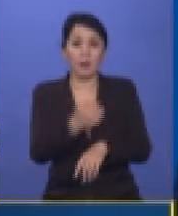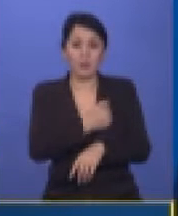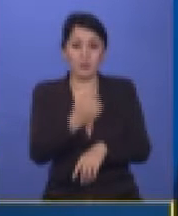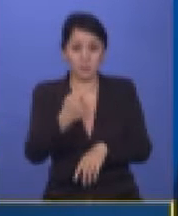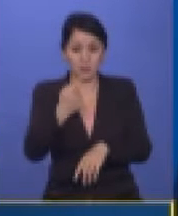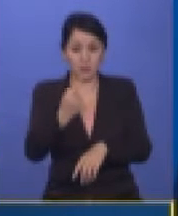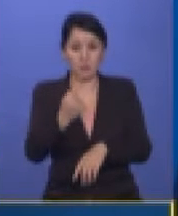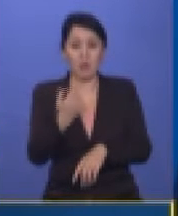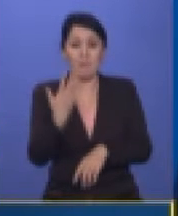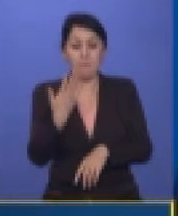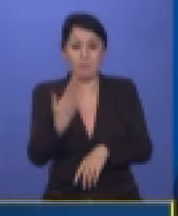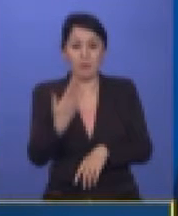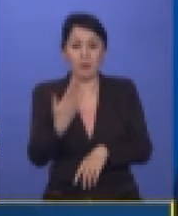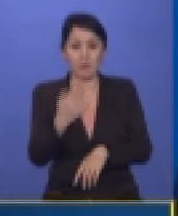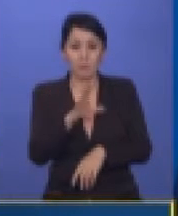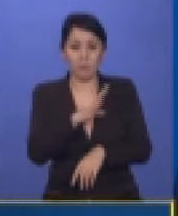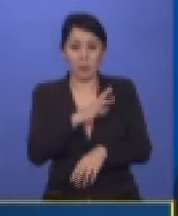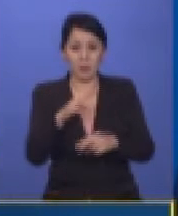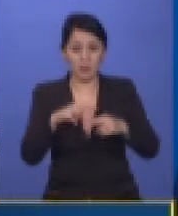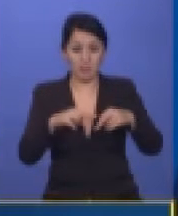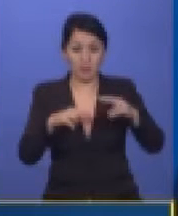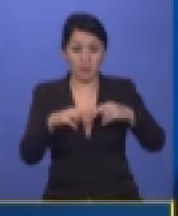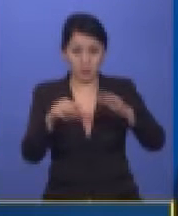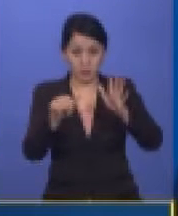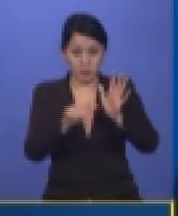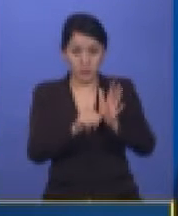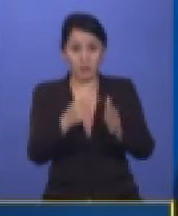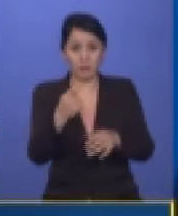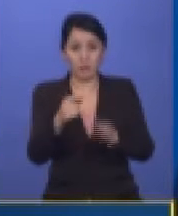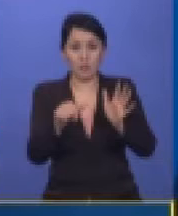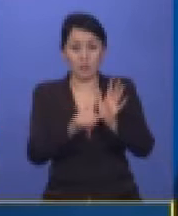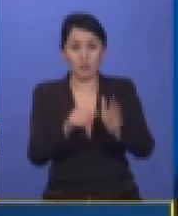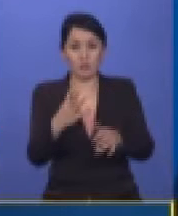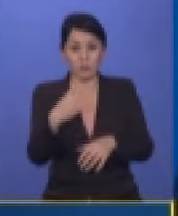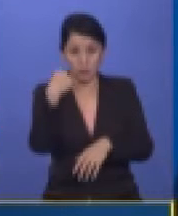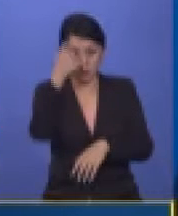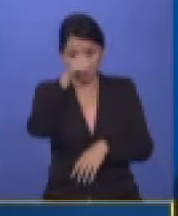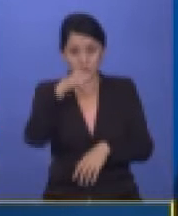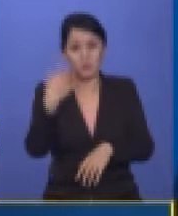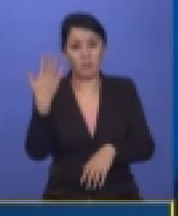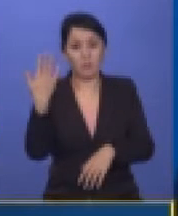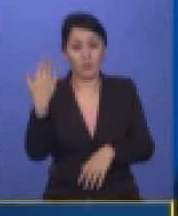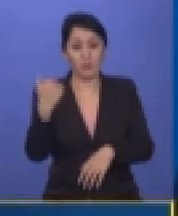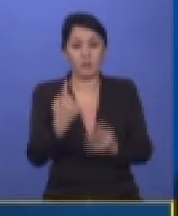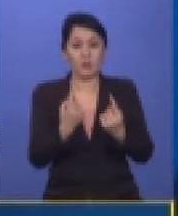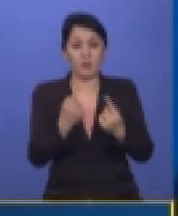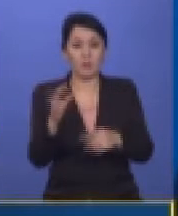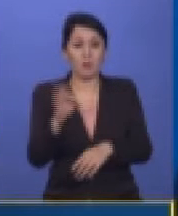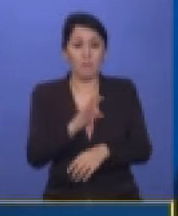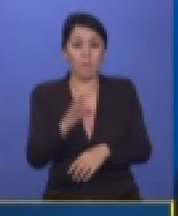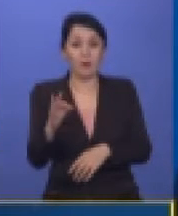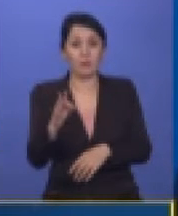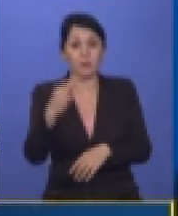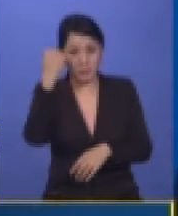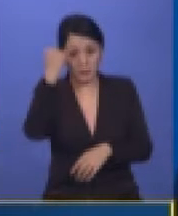5 котлоагрегатов были установлены в период с 61 по 64 года прошлого столетия и в настоящий момент имеют